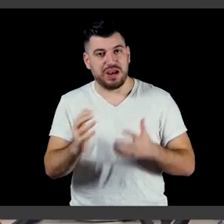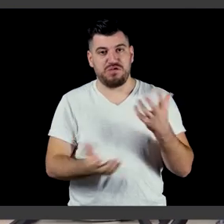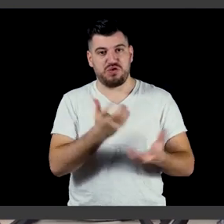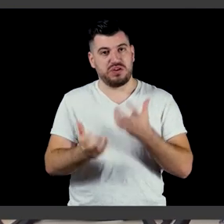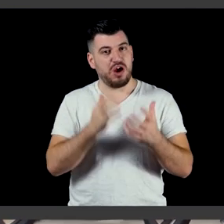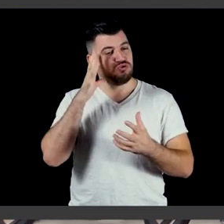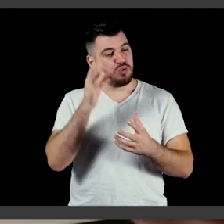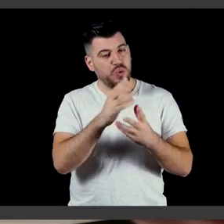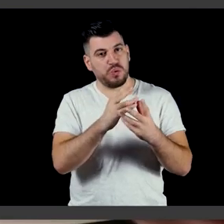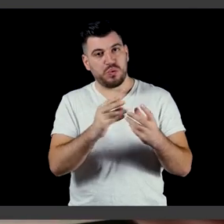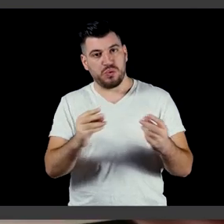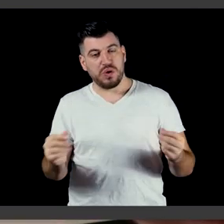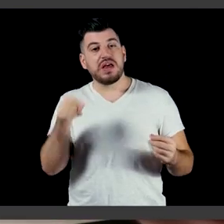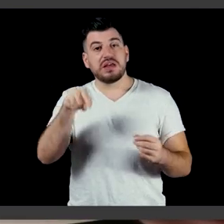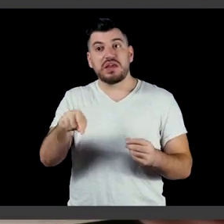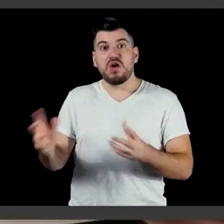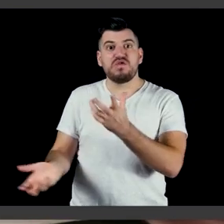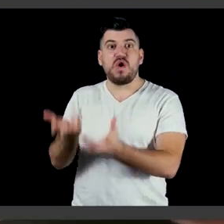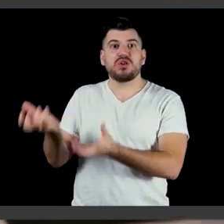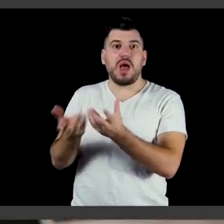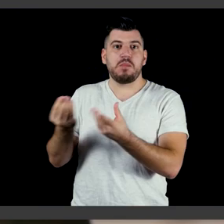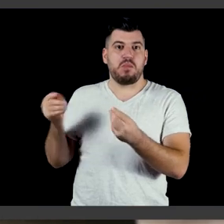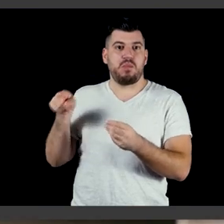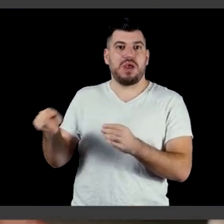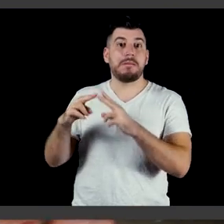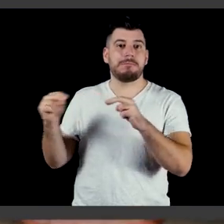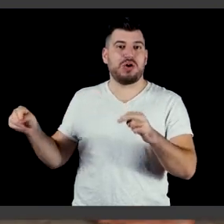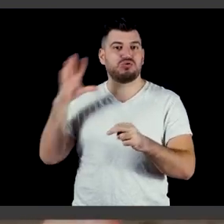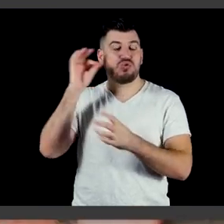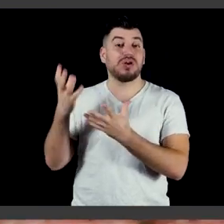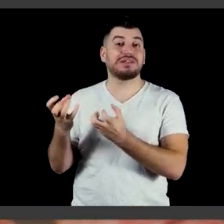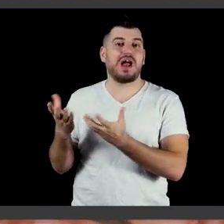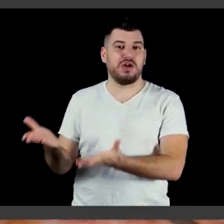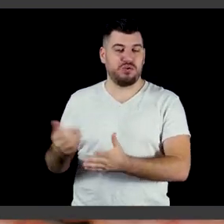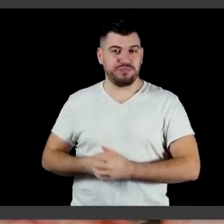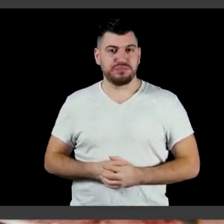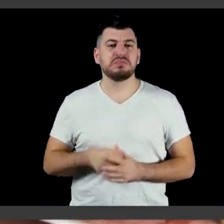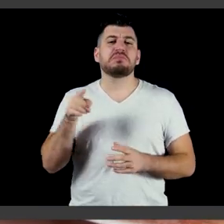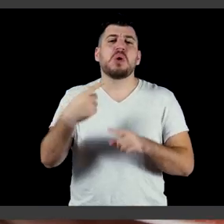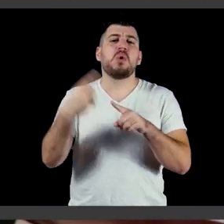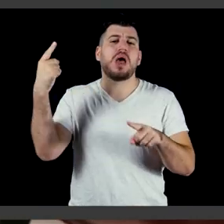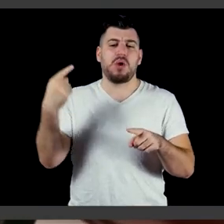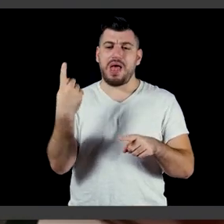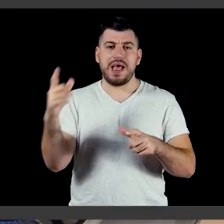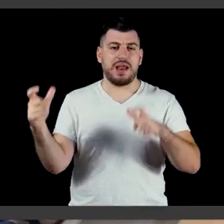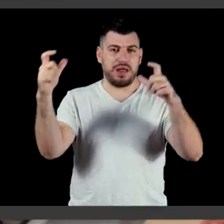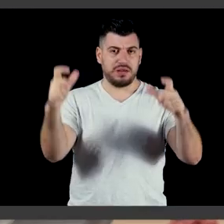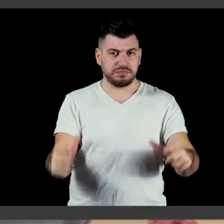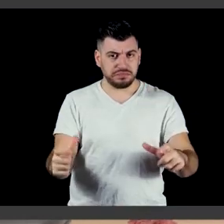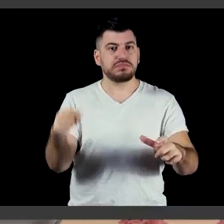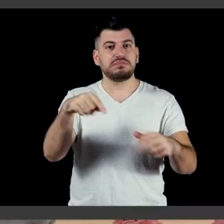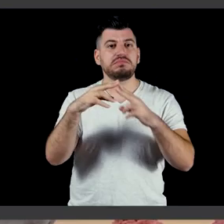το κρεμμύδι για να το βοηθήσω να καραμελώσει σιγά σιγά και υψηλή φωτιά το μπέικον για να γίνει πάρα πολύ τραγανό. Προχωράμε πάρα πολύ